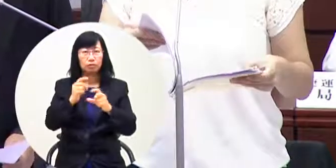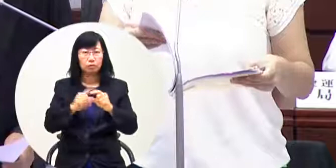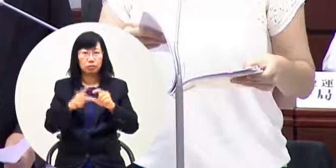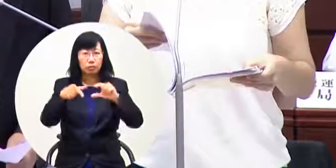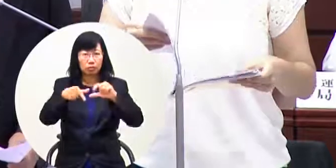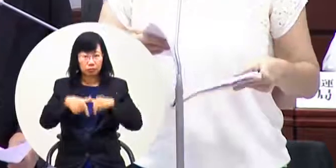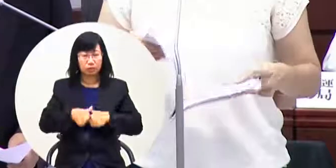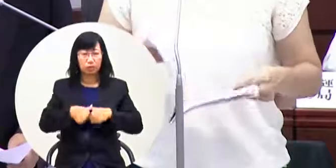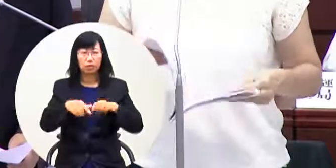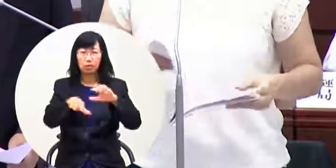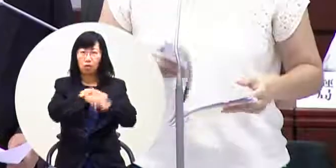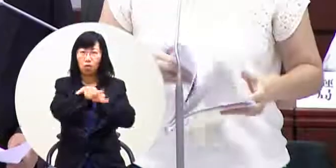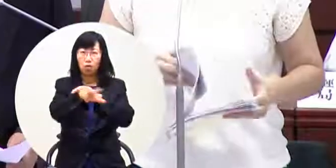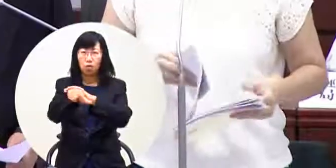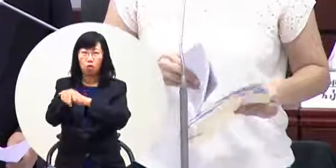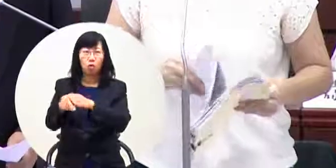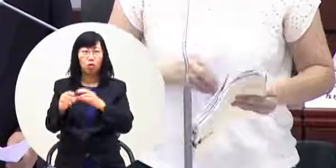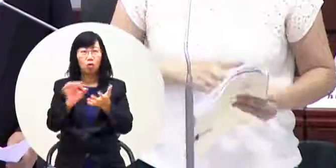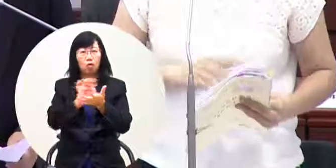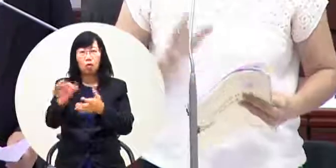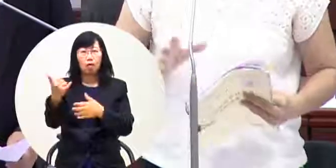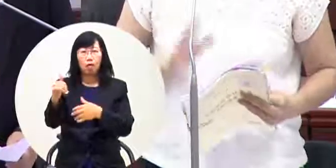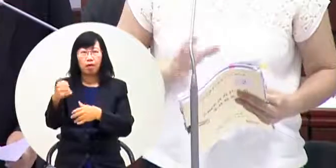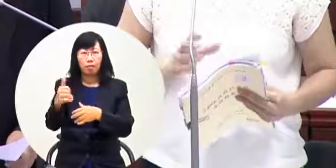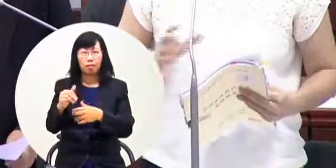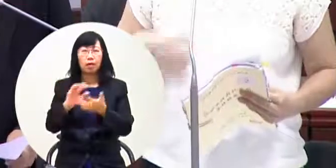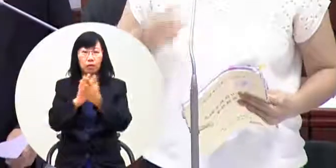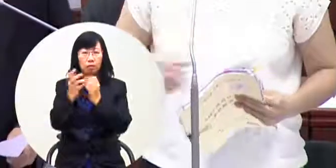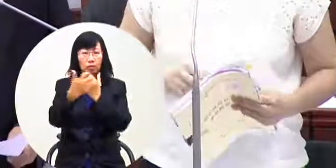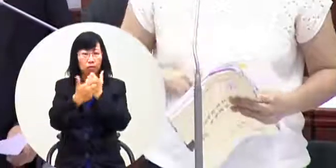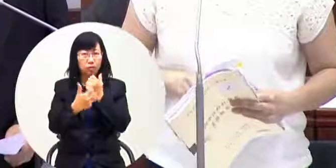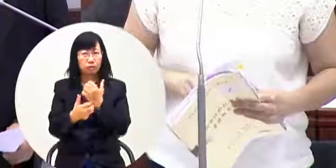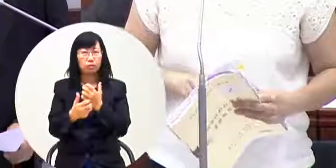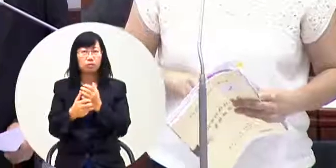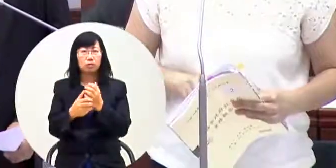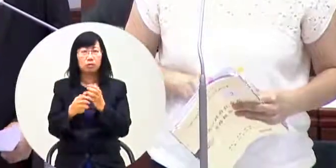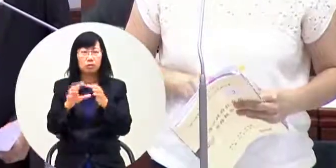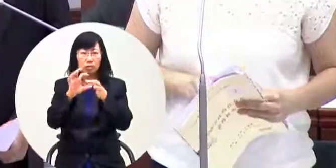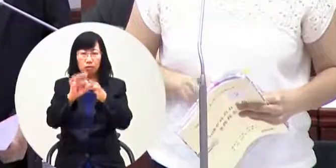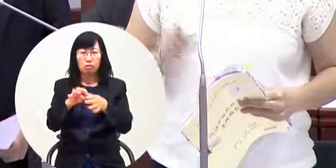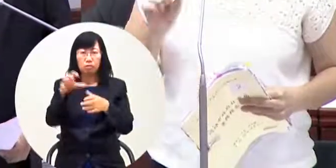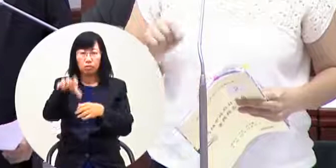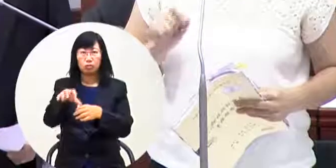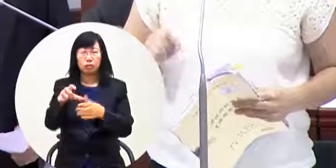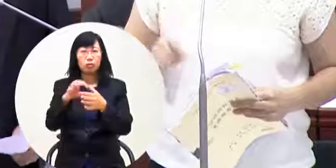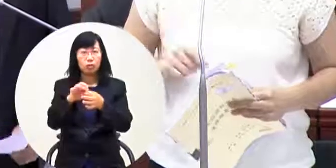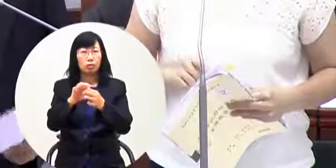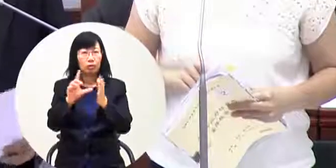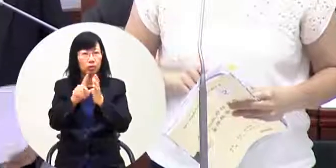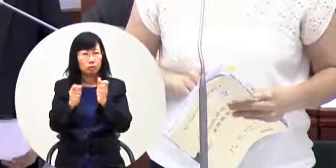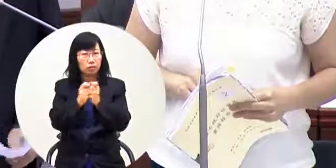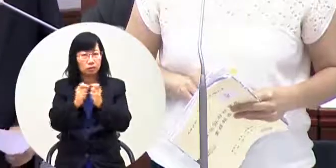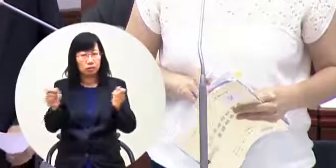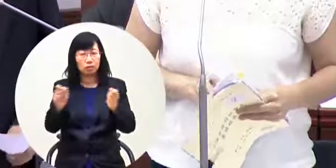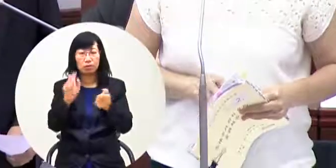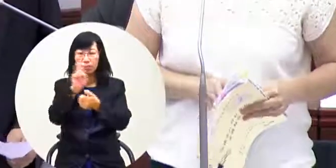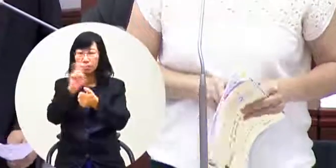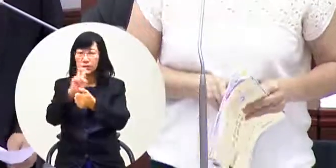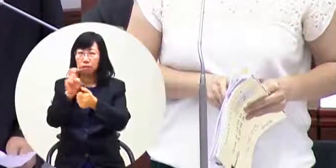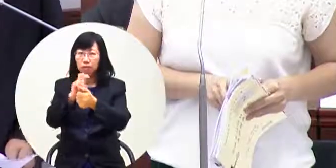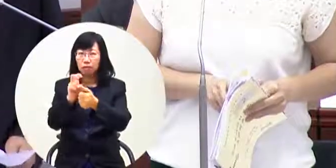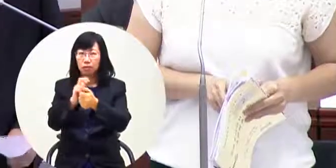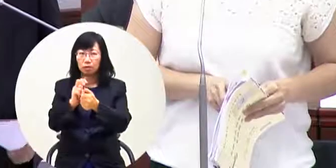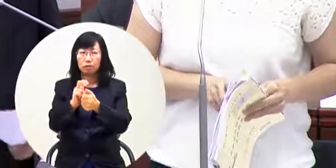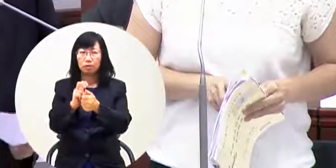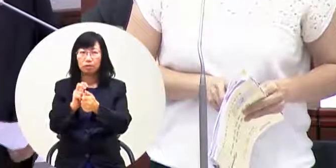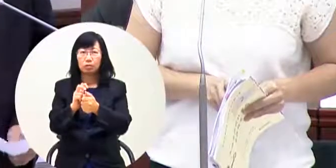分站、卫生所等等，如果是要提供长照的修缮相关的一个部分的前瞻建设的计划， 这个为什么不是卫